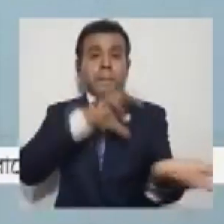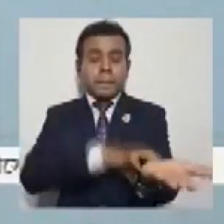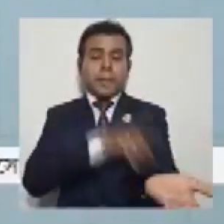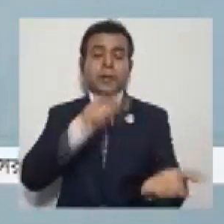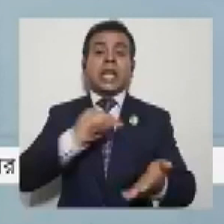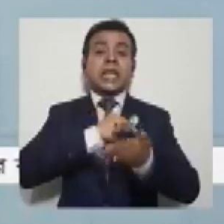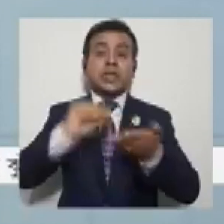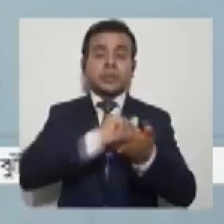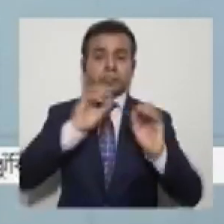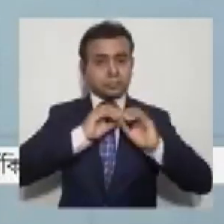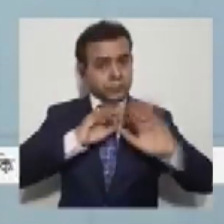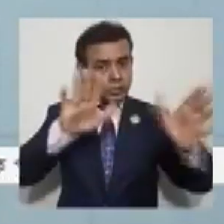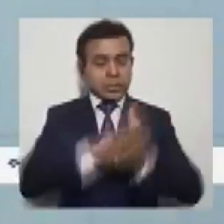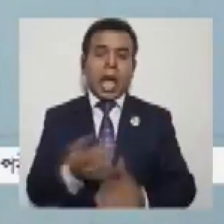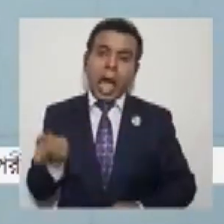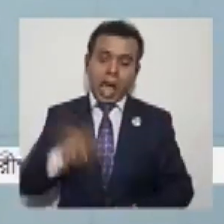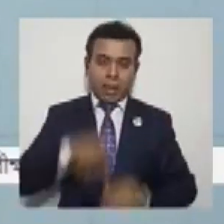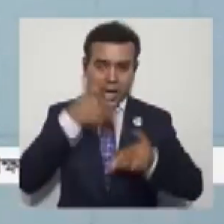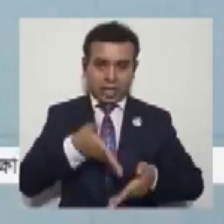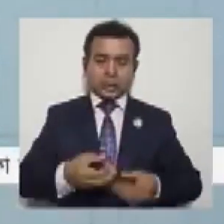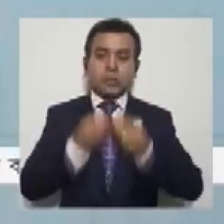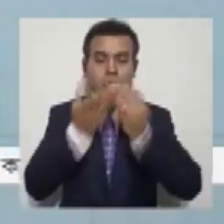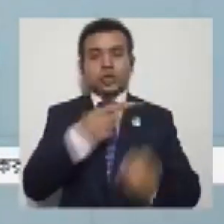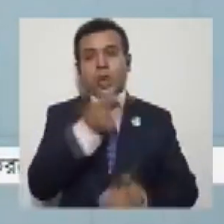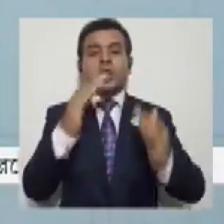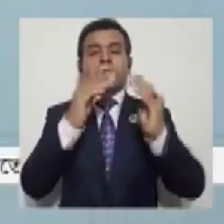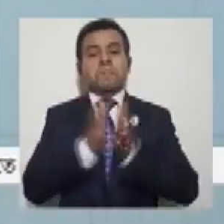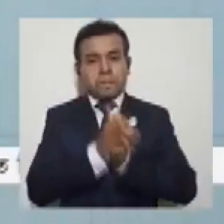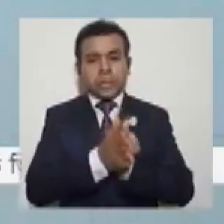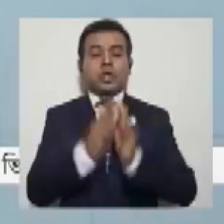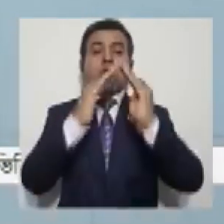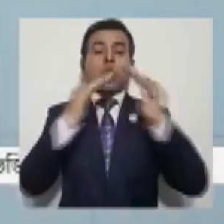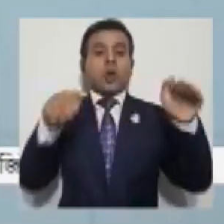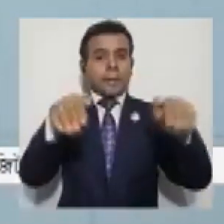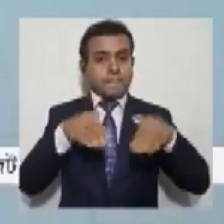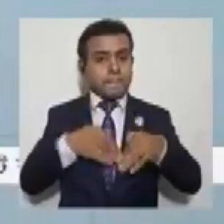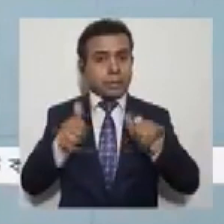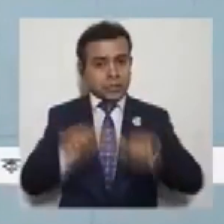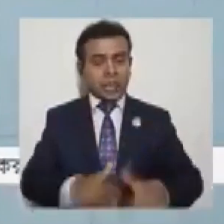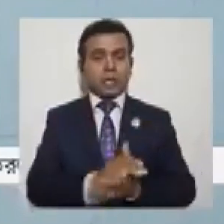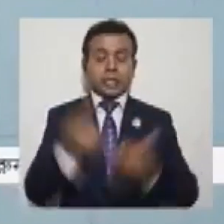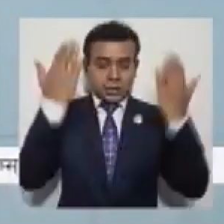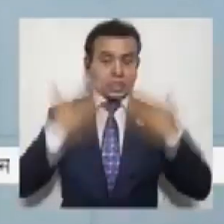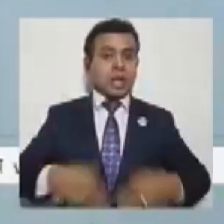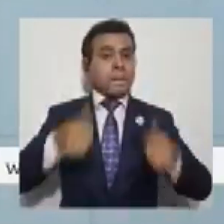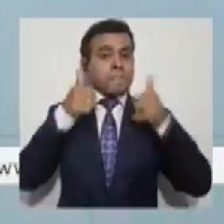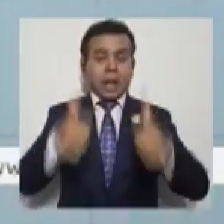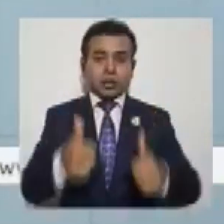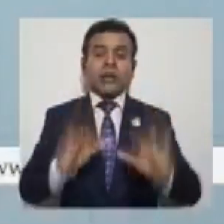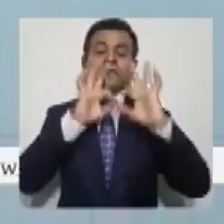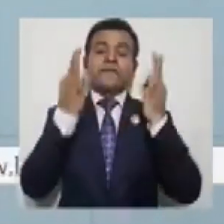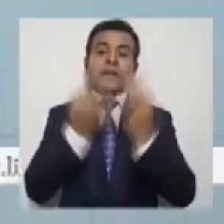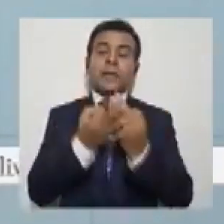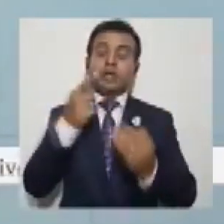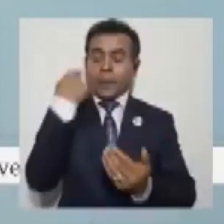রাখুন। বারবার সাবান পানি দিয়ে 20 সেকেন্ড ধরে নিজে হাত ধুবেন এবং পরিবারের সকলকে হাত ধোয়ার জন্য উৎসাহিত করবেন।